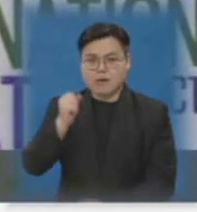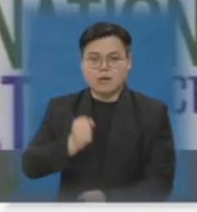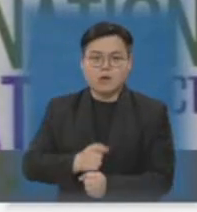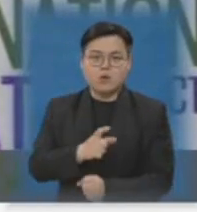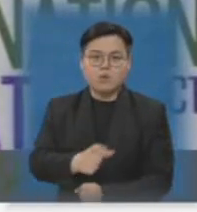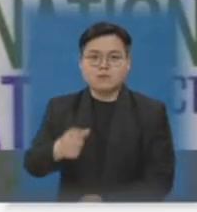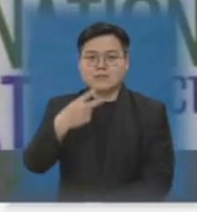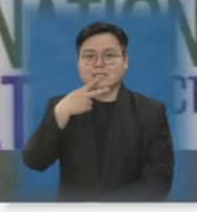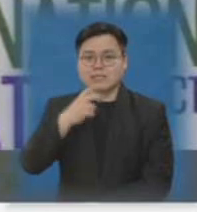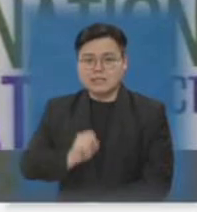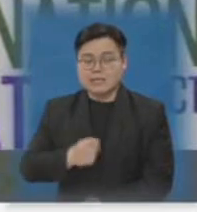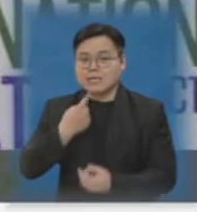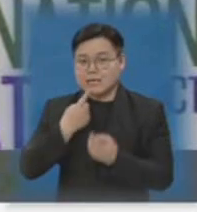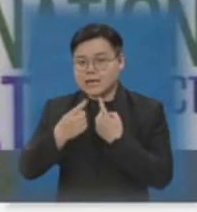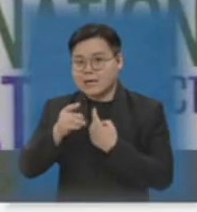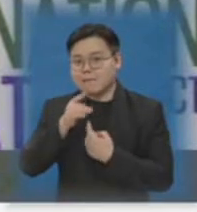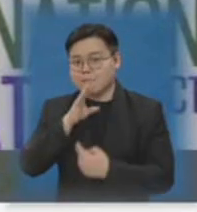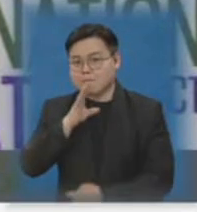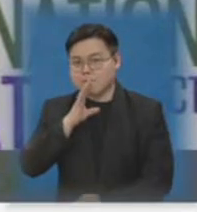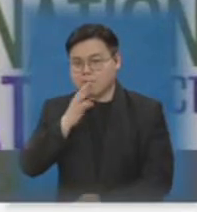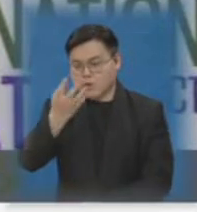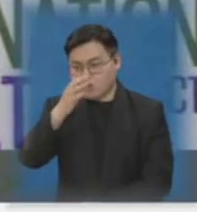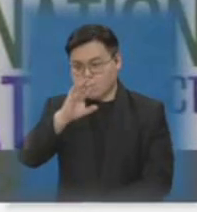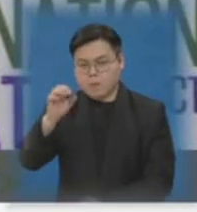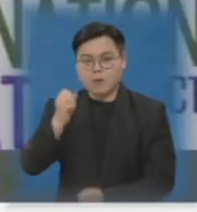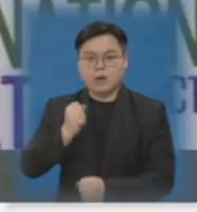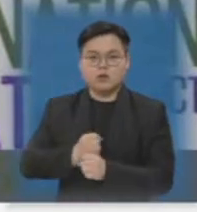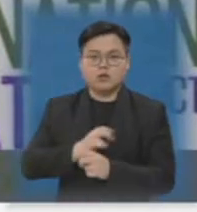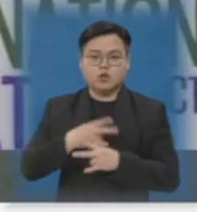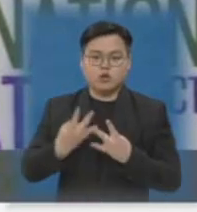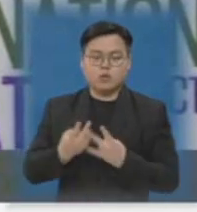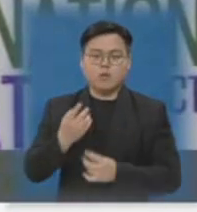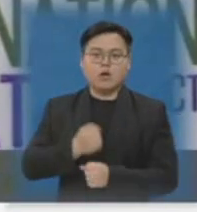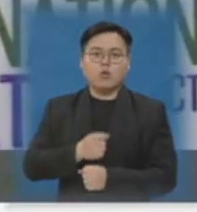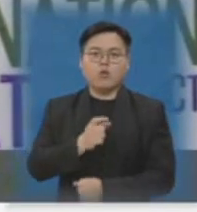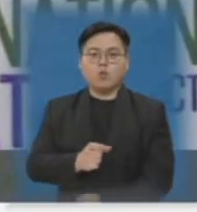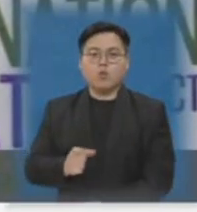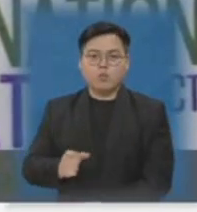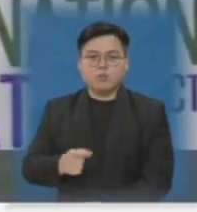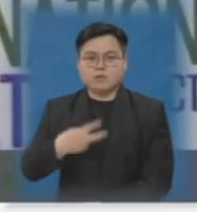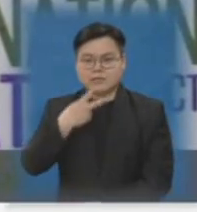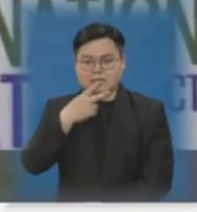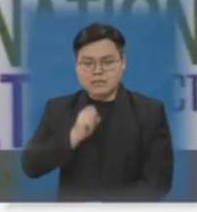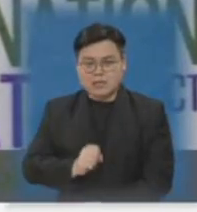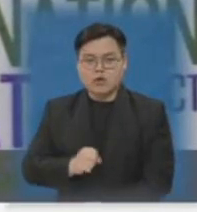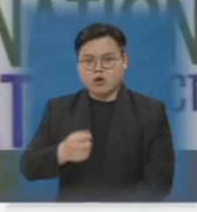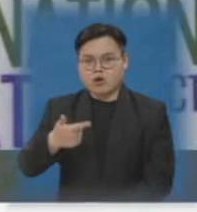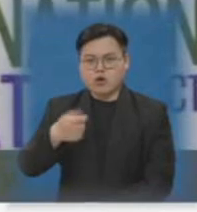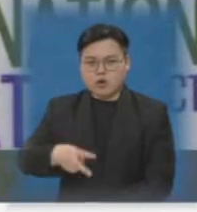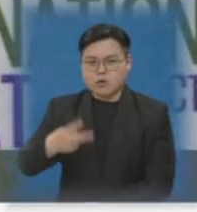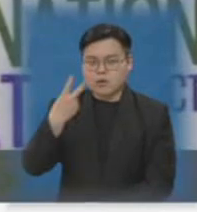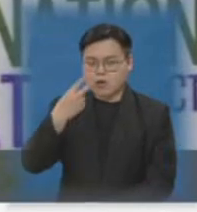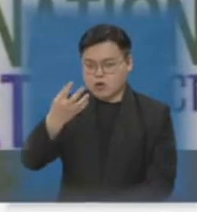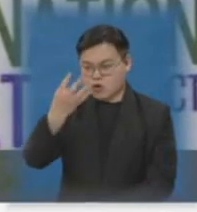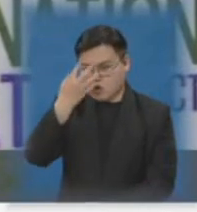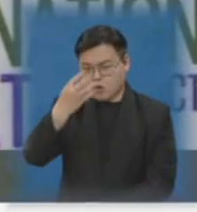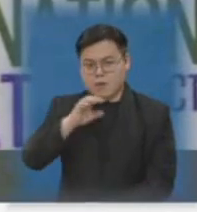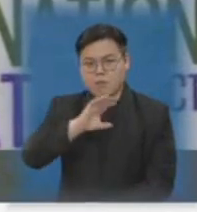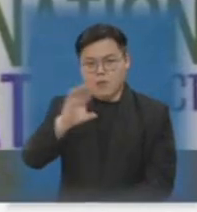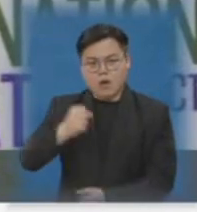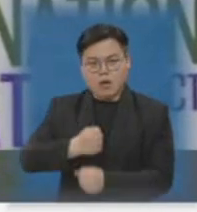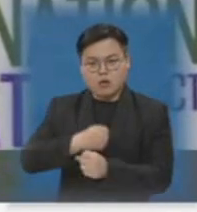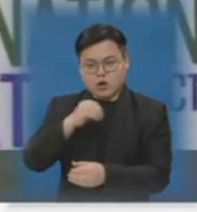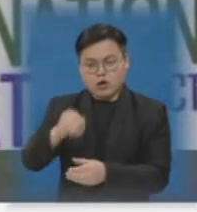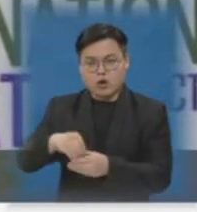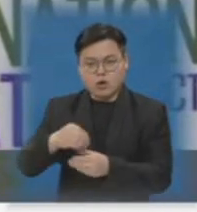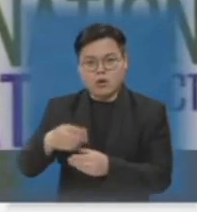цаг үед төрийн албан хаагчид нийгмийн ажлууд маань дандаа төрийн албан хаагчд байдаг. Төрийн гол хос салбаруудад ажилладаг нийгэмтэй өдөр тутмын